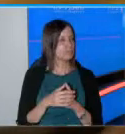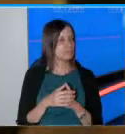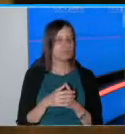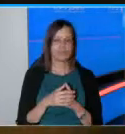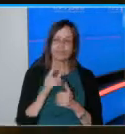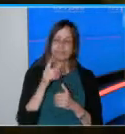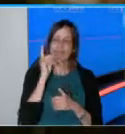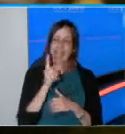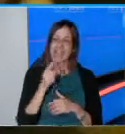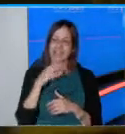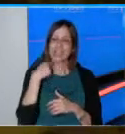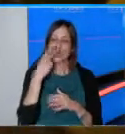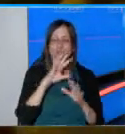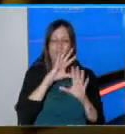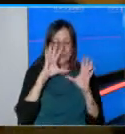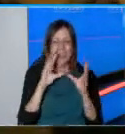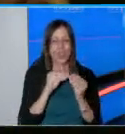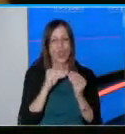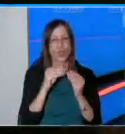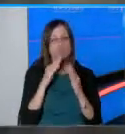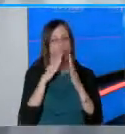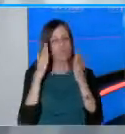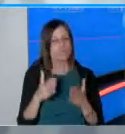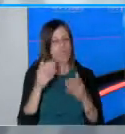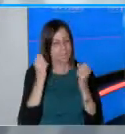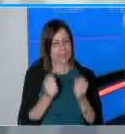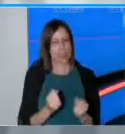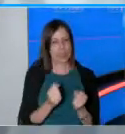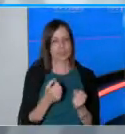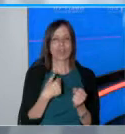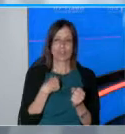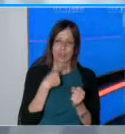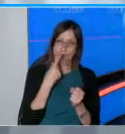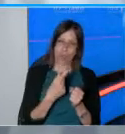הוא חייב להיות בין כלל גופי הביטחון. אני אומר,